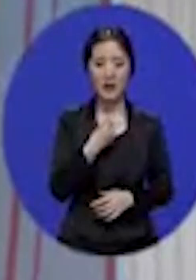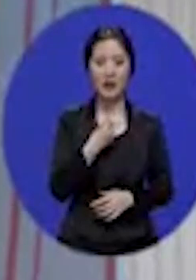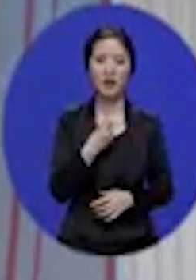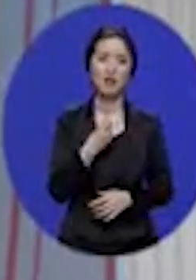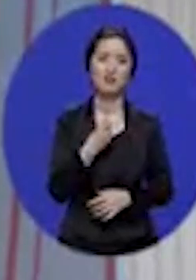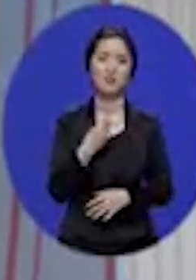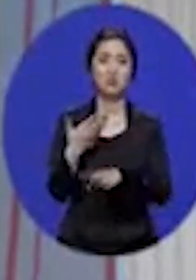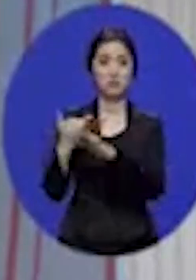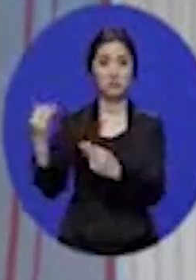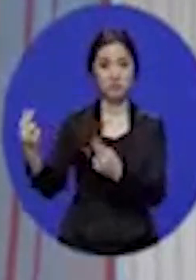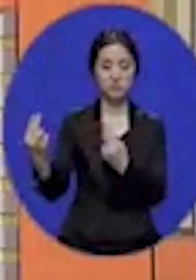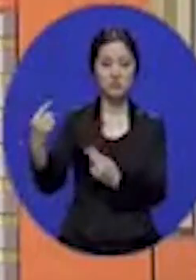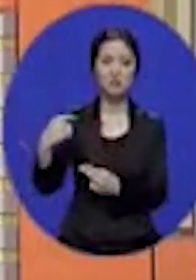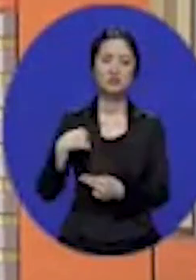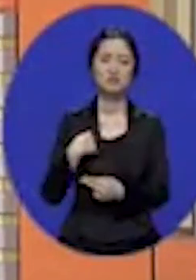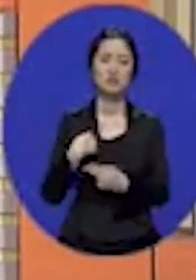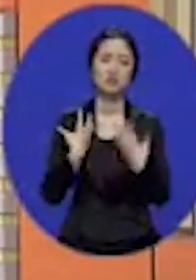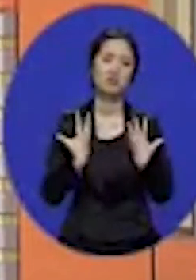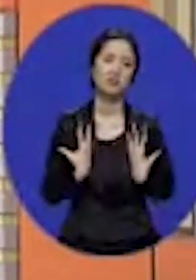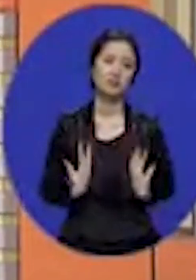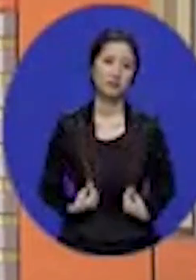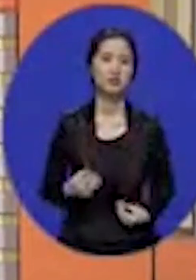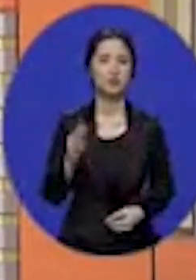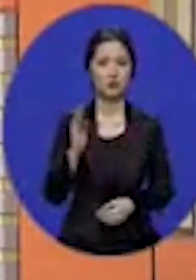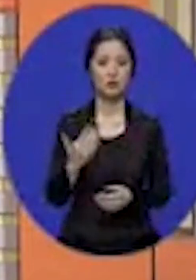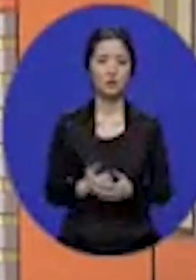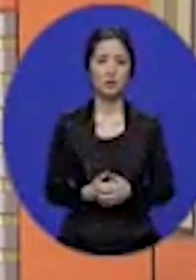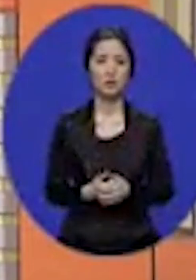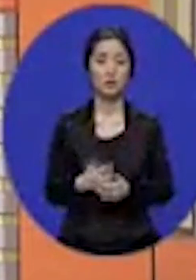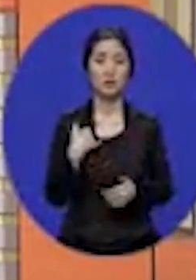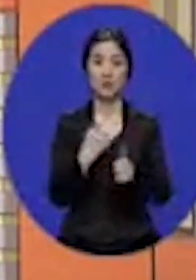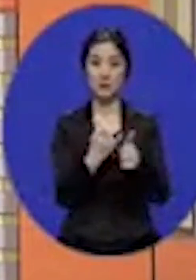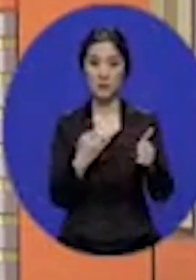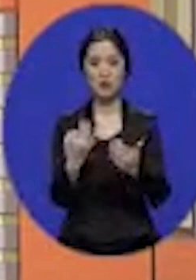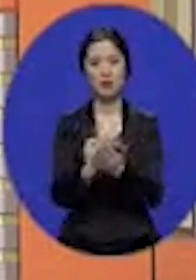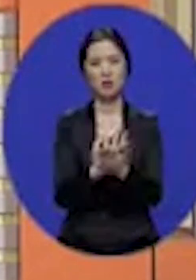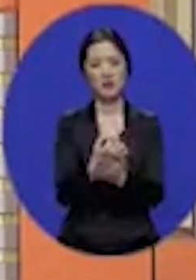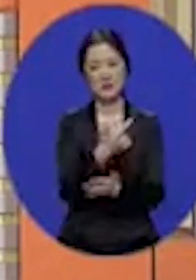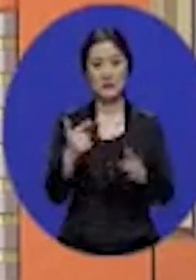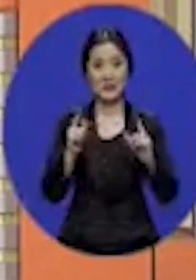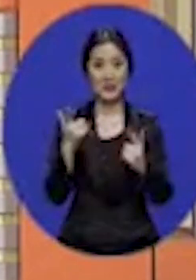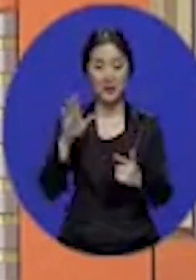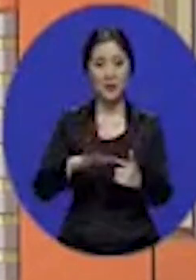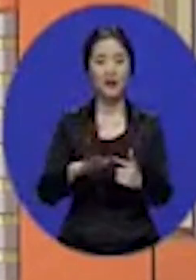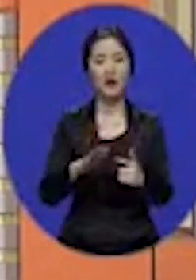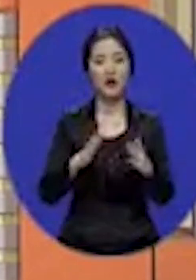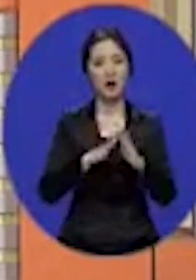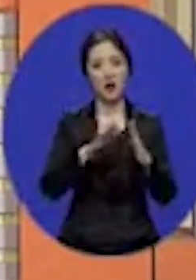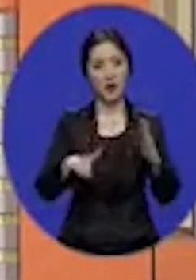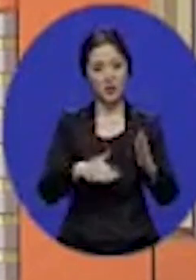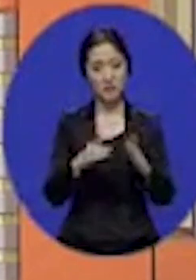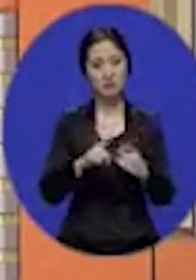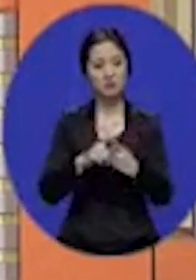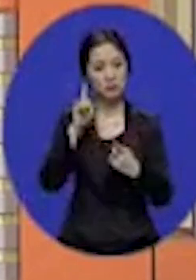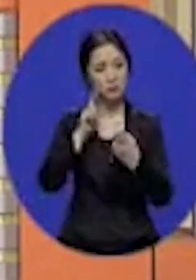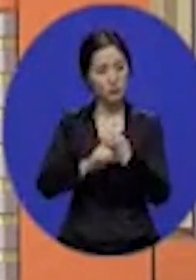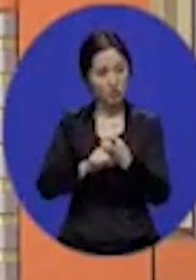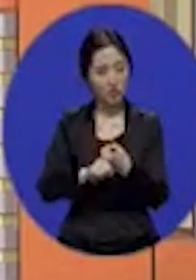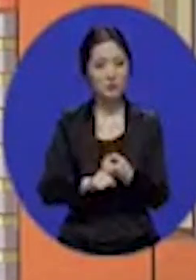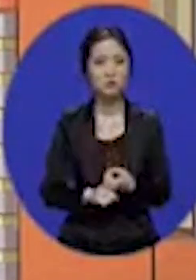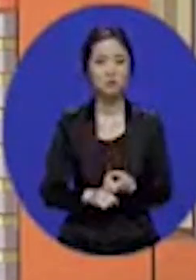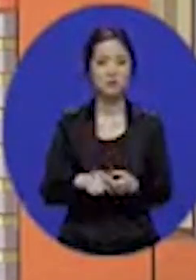추락을 해버리는 거예요. 저희 남편 비록 뭐 큰 돈은 못 벌지만 굉장히 가정적이고 사랑이 많고 일관성이 있고